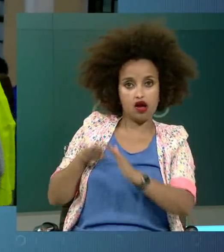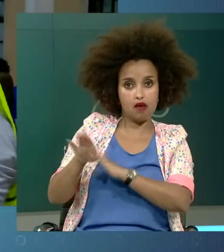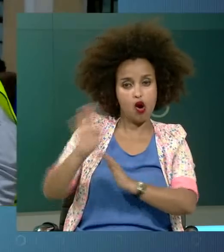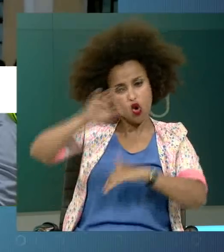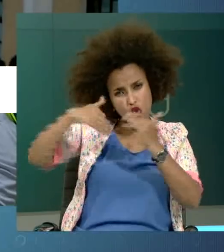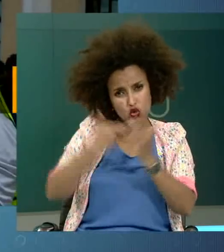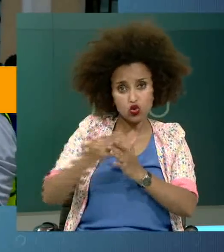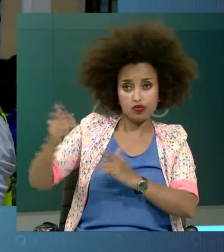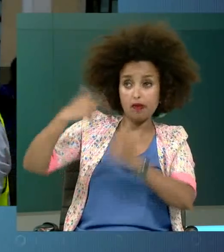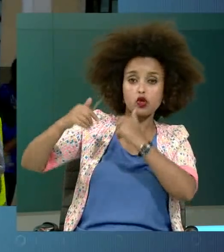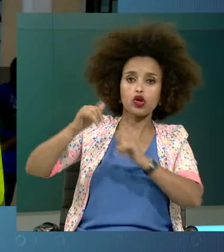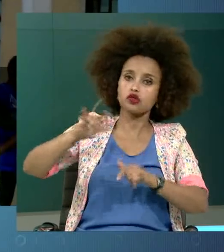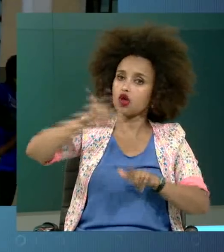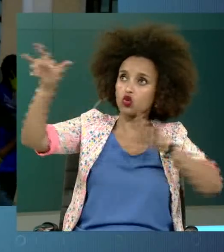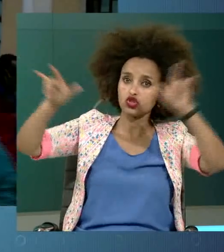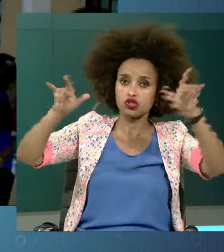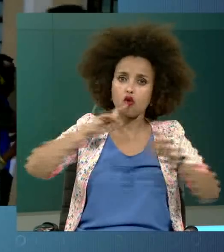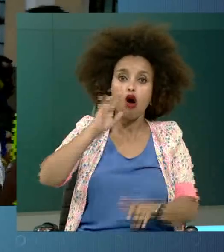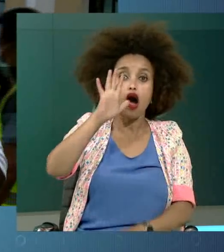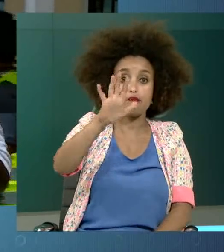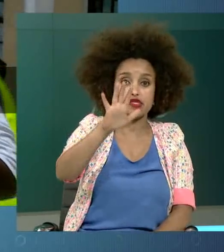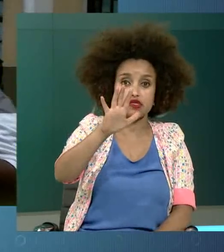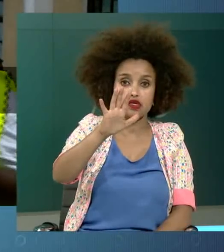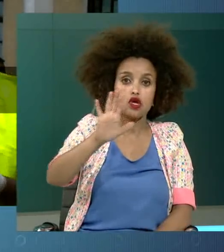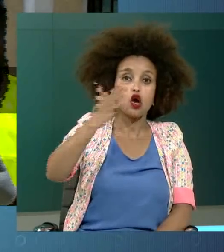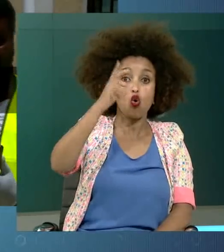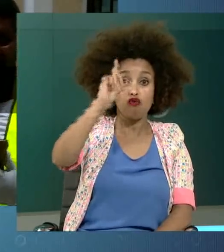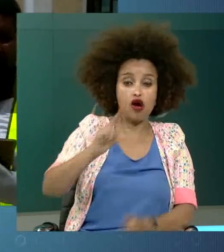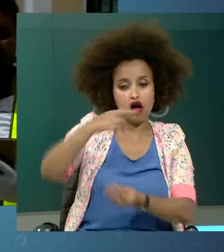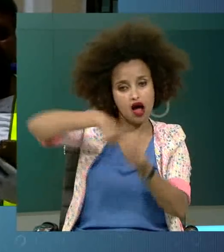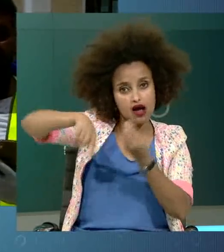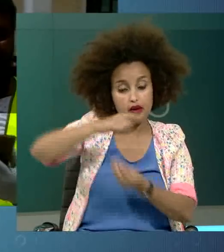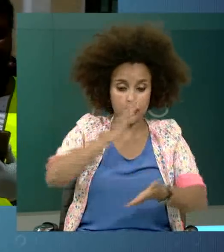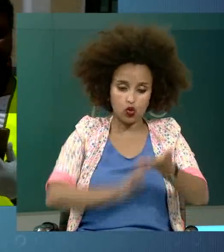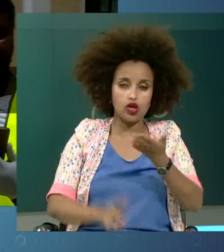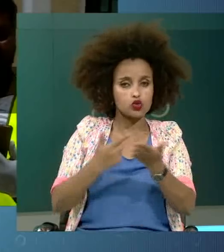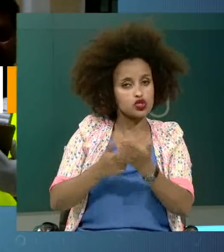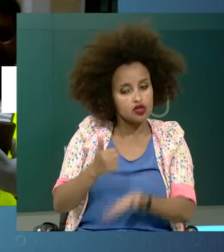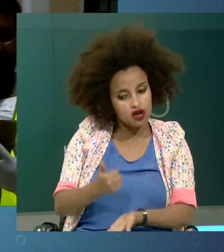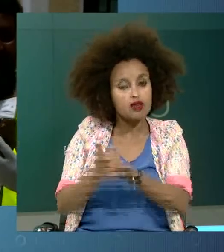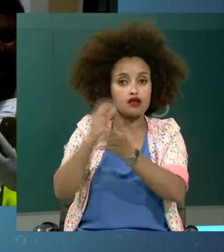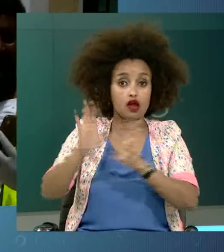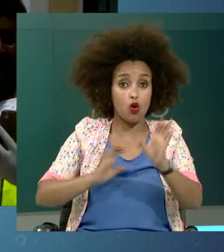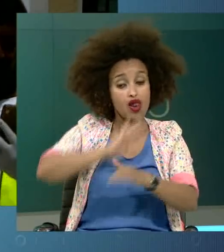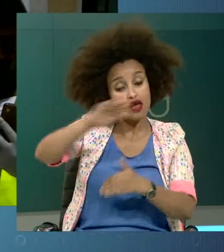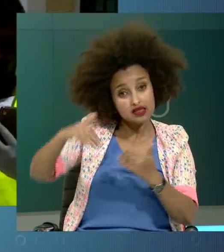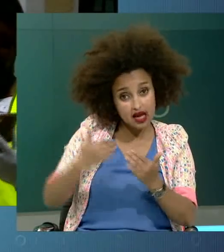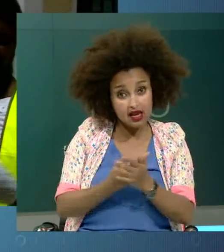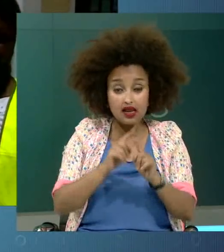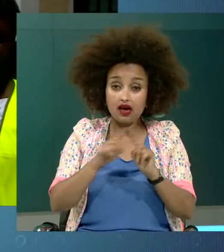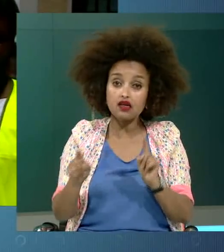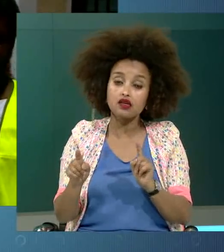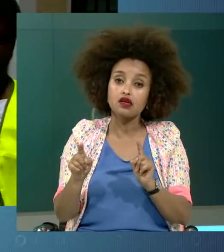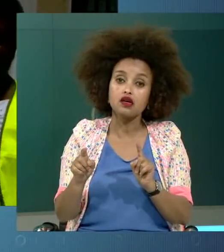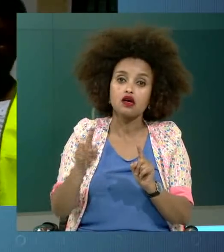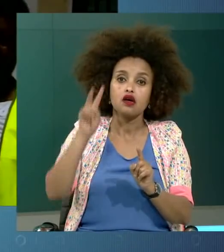የገባው ከውጪ ነው 5 የሚሆኑ የጎፋ ተወላጆች የሆኑት እዚህ እርዳታ አርገዋል ጠቅላላ ግን የገባው